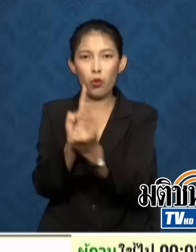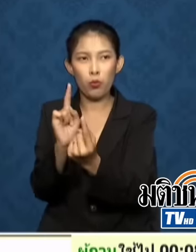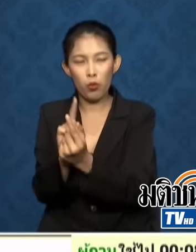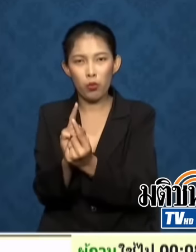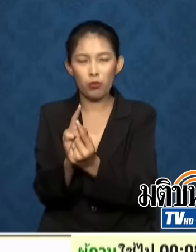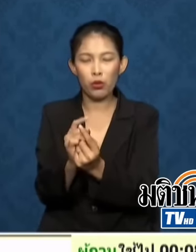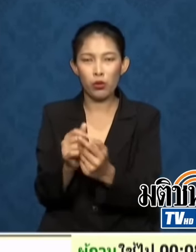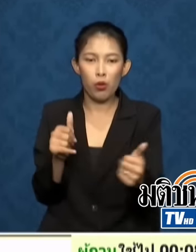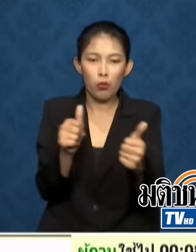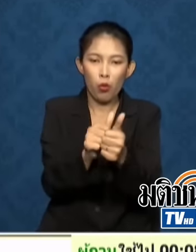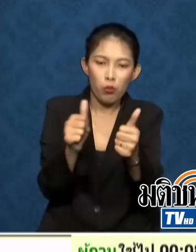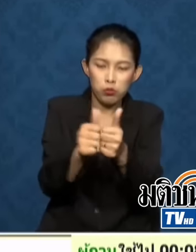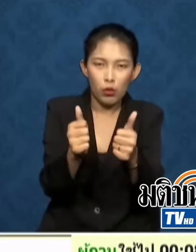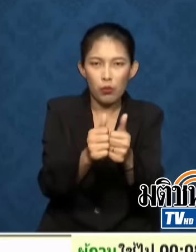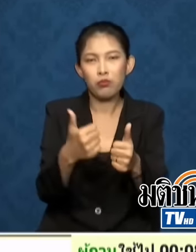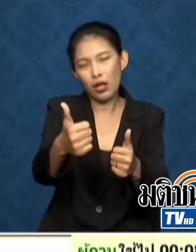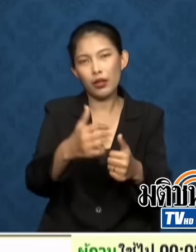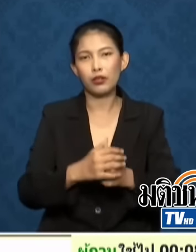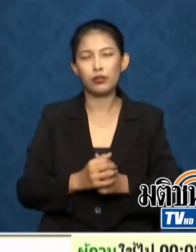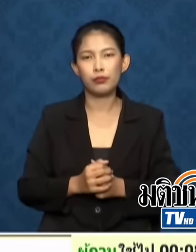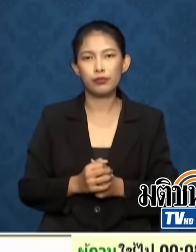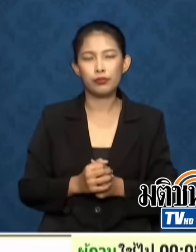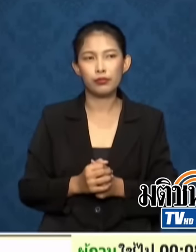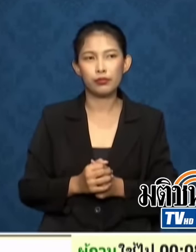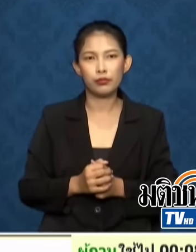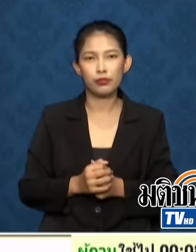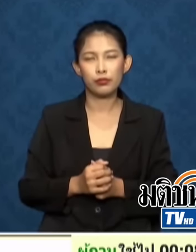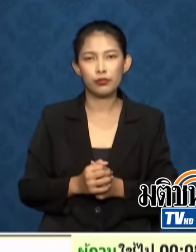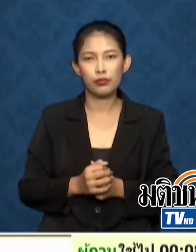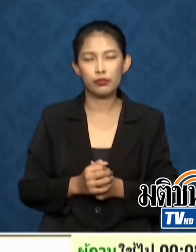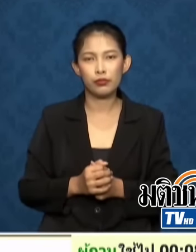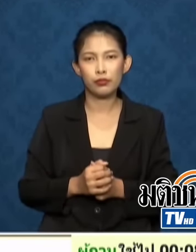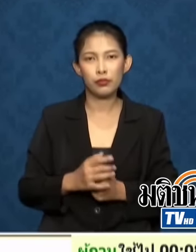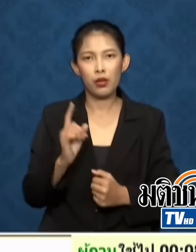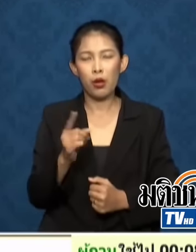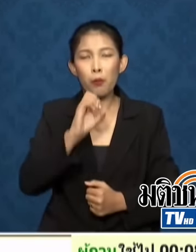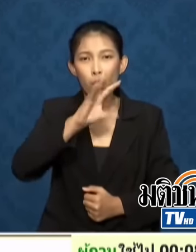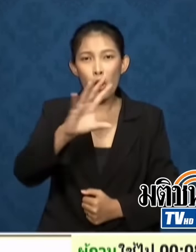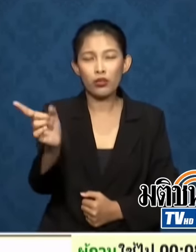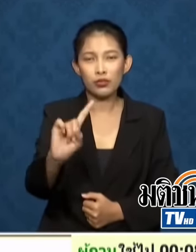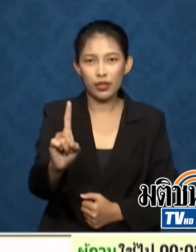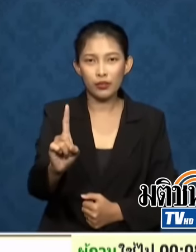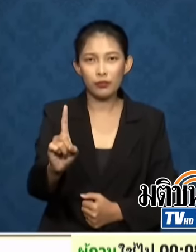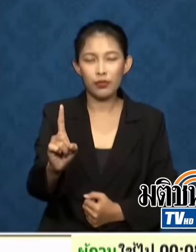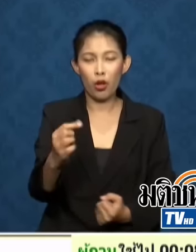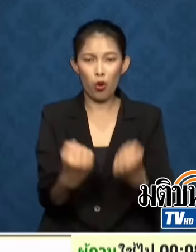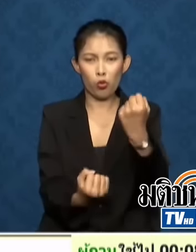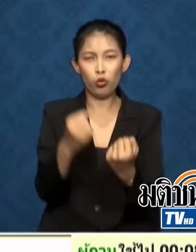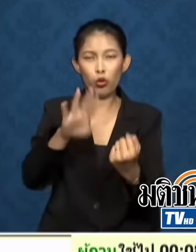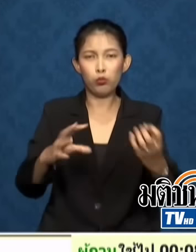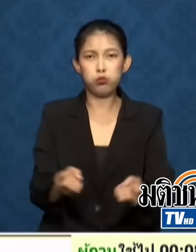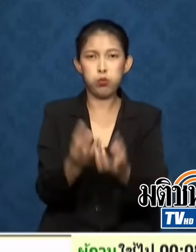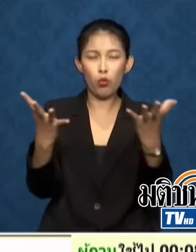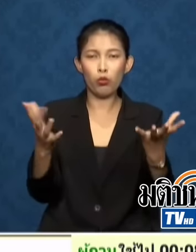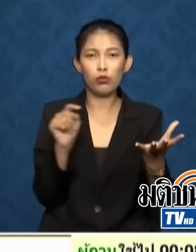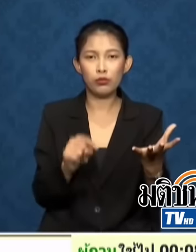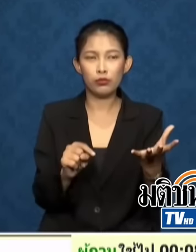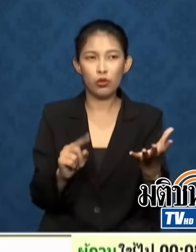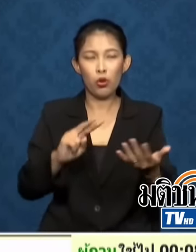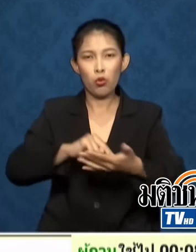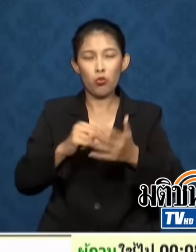เข้าถึงอดีตนายกเนี่ยได้ง่ายเนี่ยมันก็ยิ่งยืนยันหรือเปล่าว่าไอ้ที่บอกว่าคาร์บอมเนี่ย